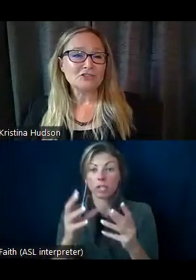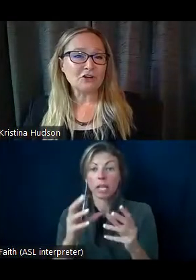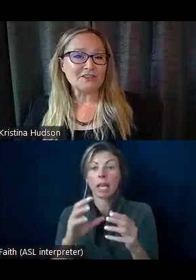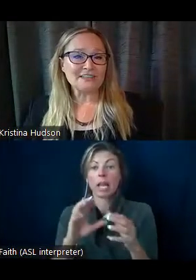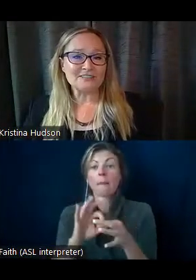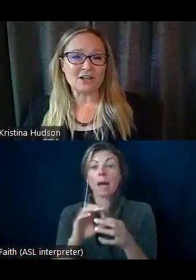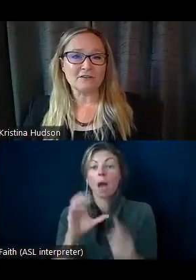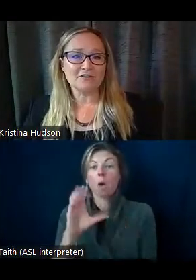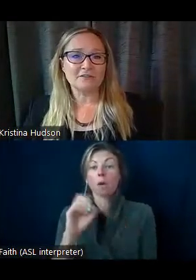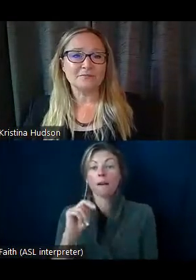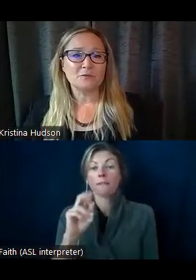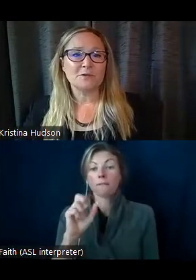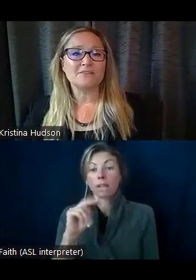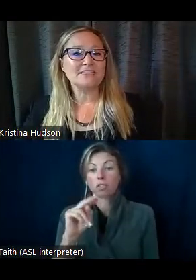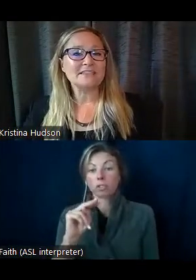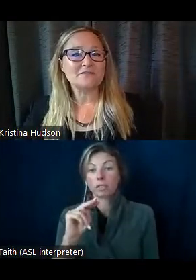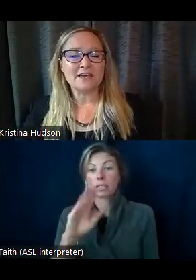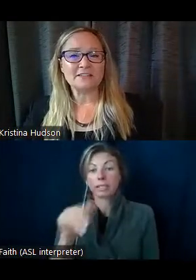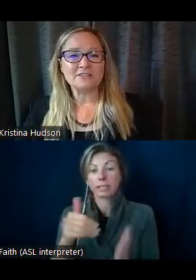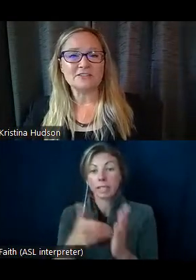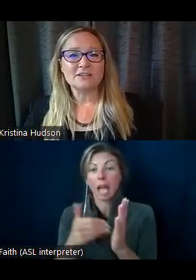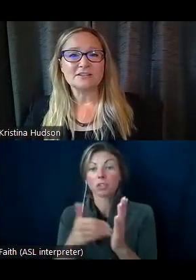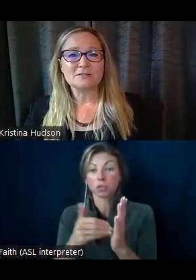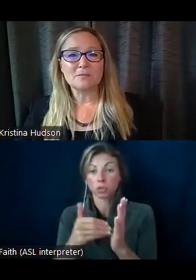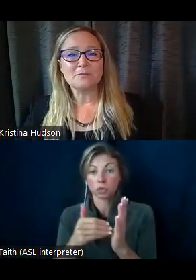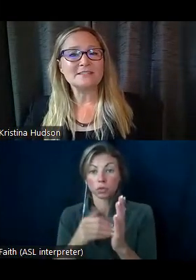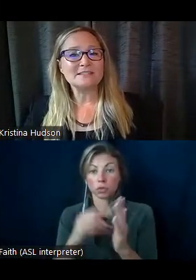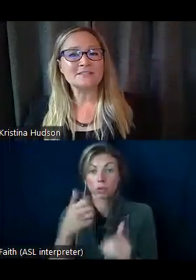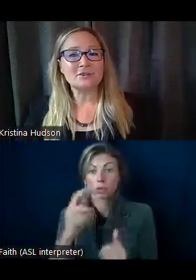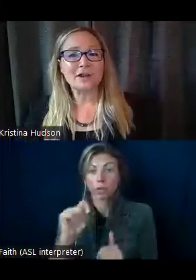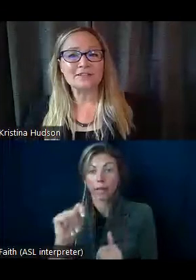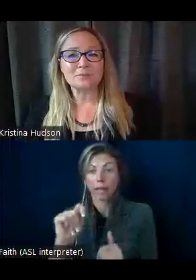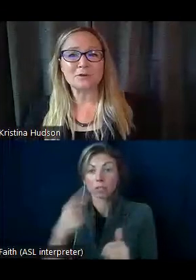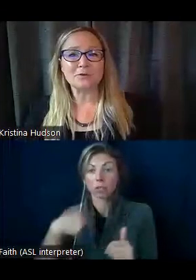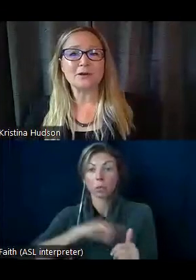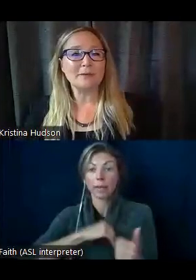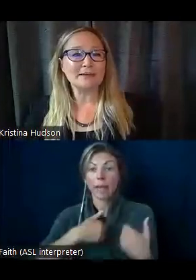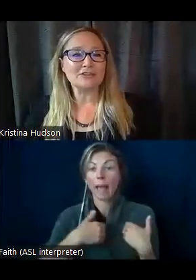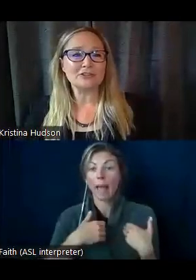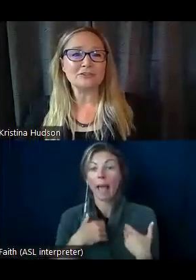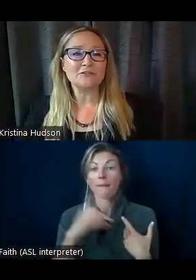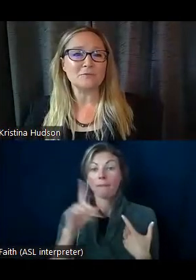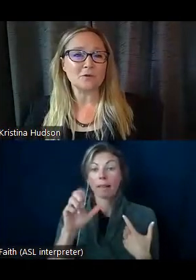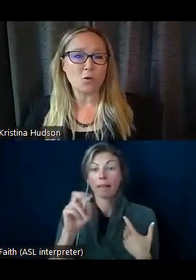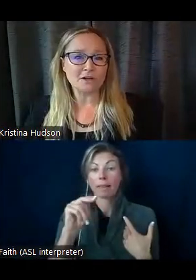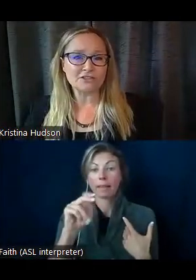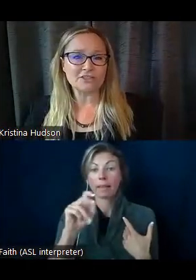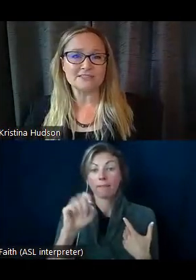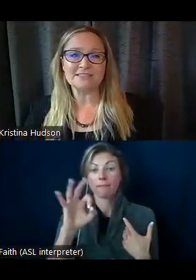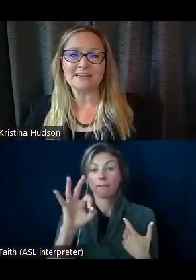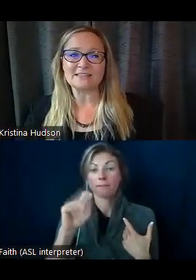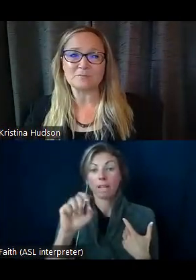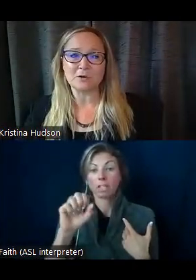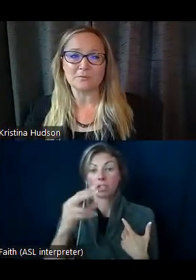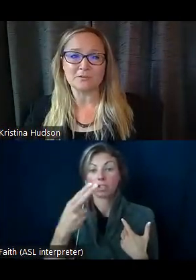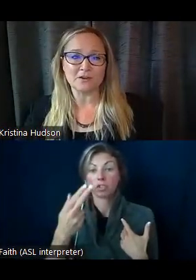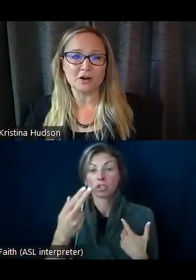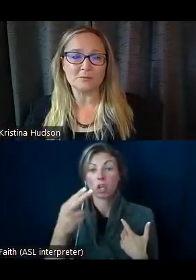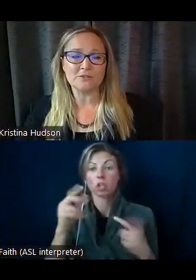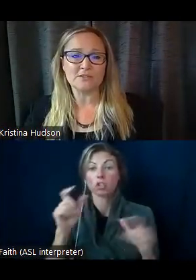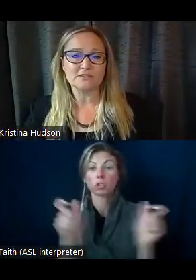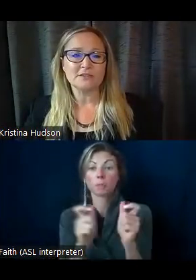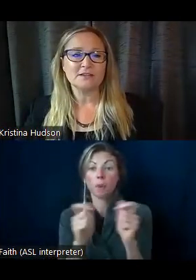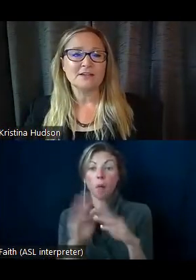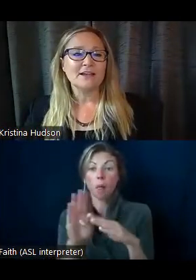그리고 컨벤션 센터 자금 프로그램에 대한 설명도 드리겠습니다. 린펜츠 소규모 비즈니스